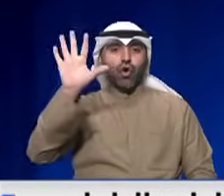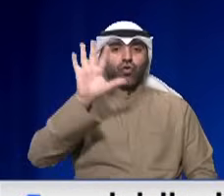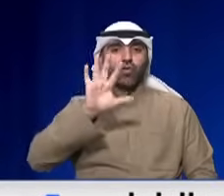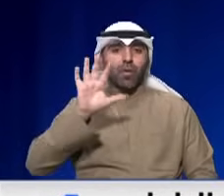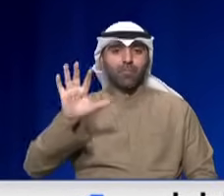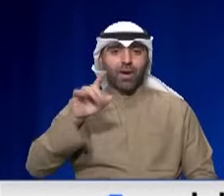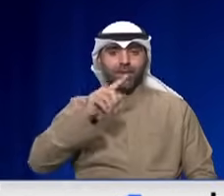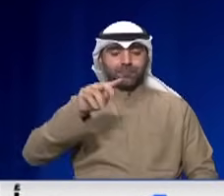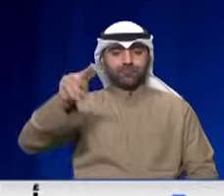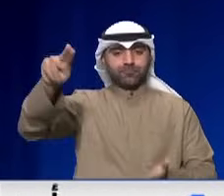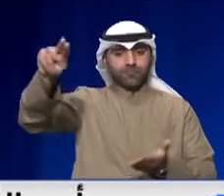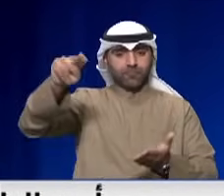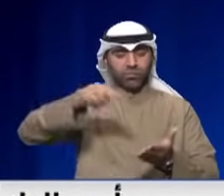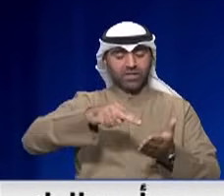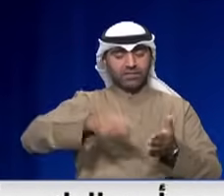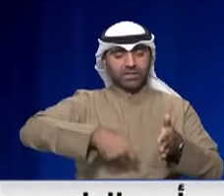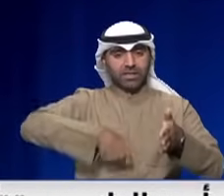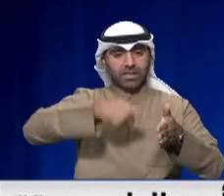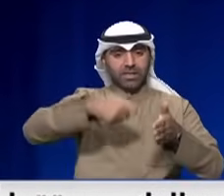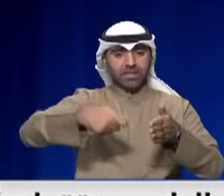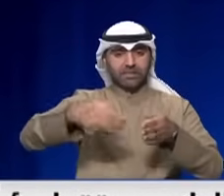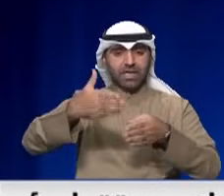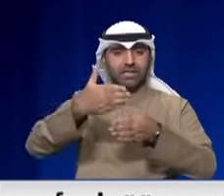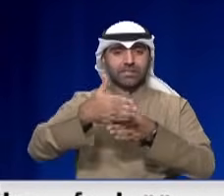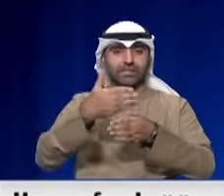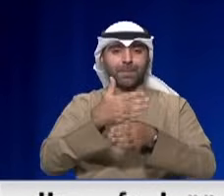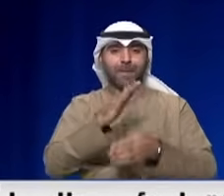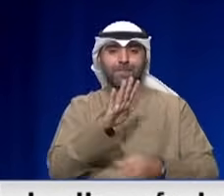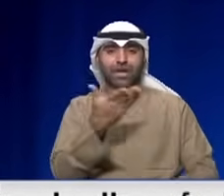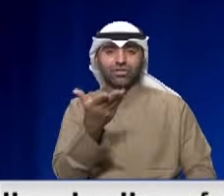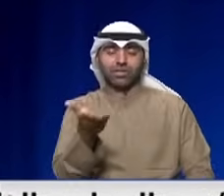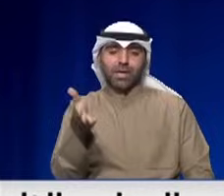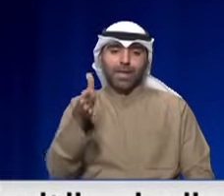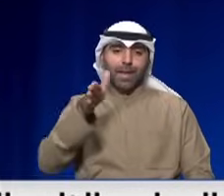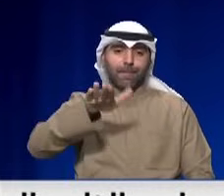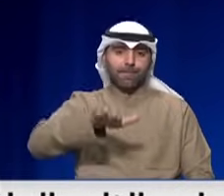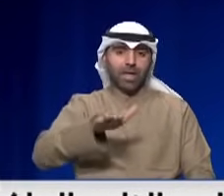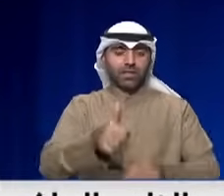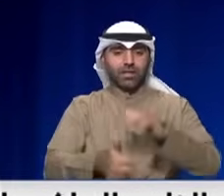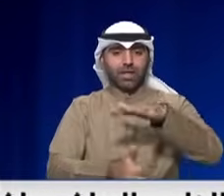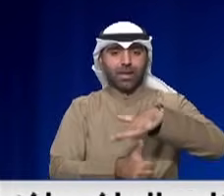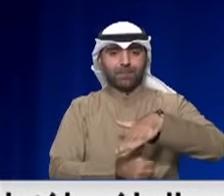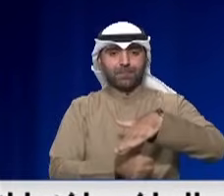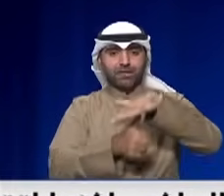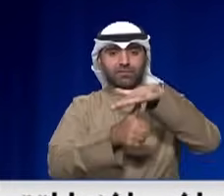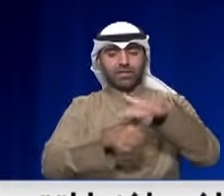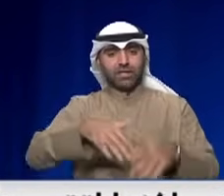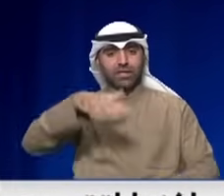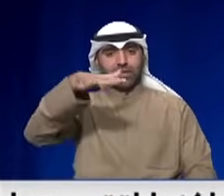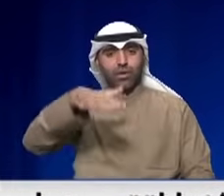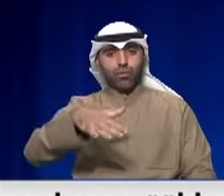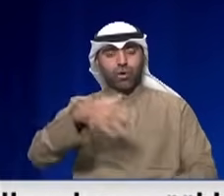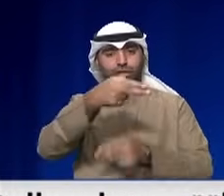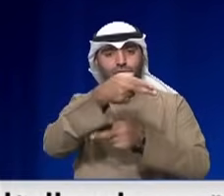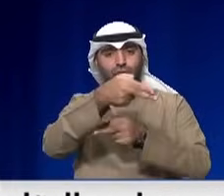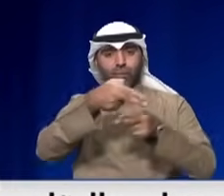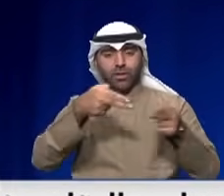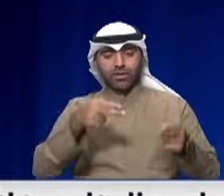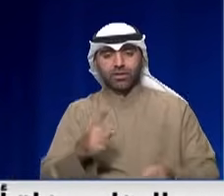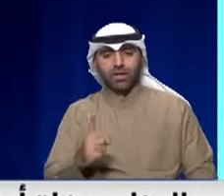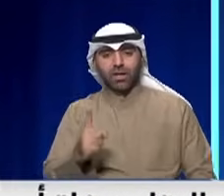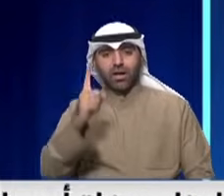وصادق المواساه لسموه رعاه الله بوفاه صاحب السمو امير البلاد الراحل الشيخ نواف الاحمد الجابر